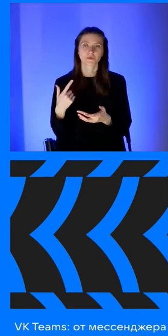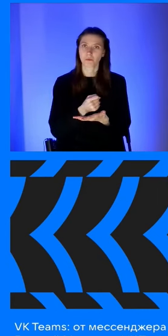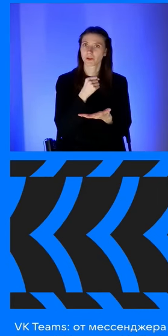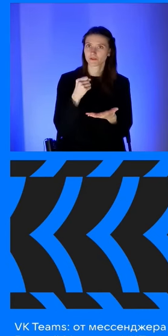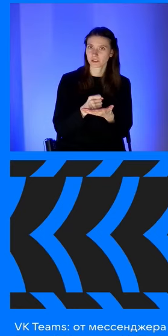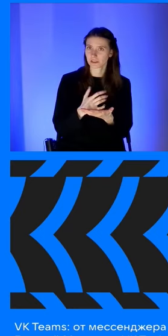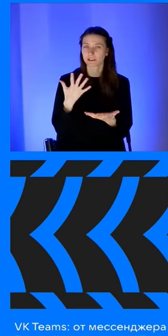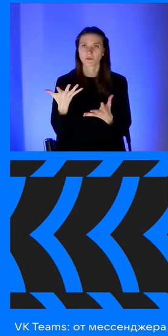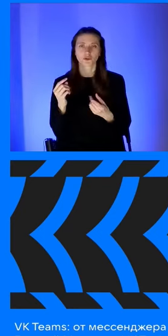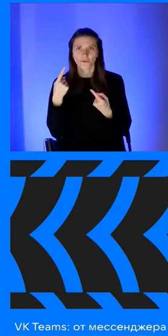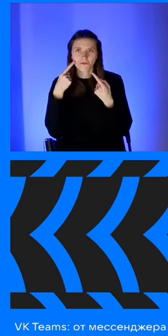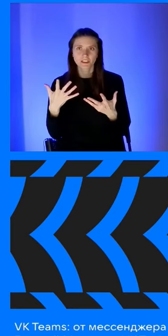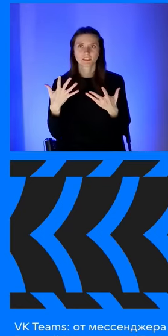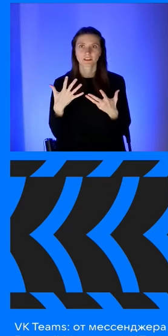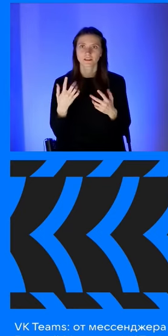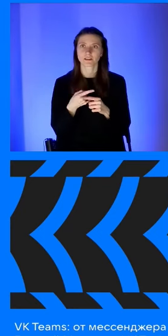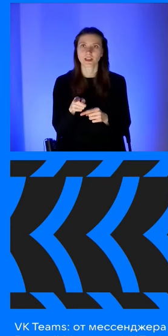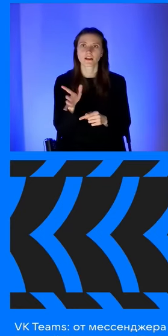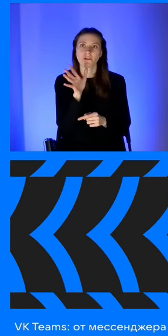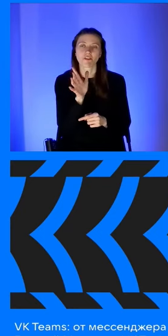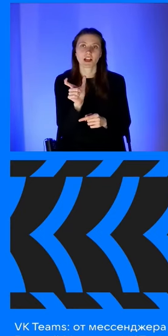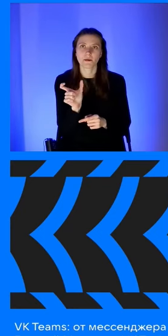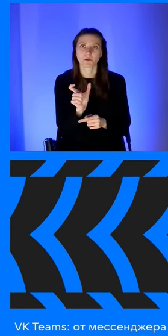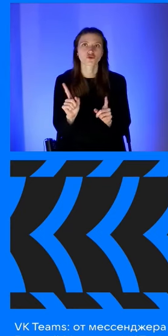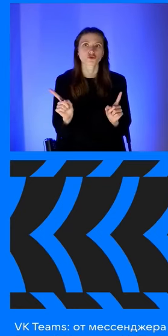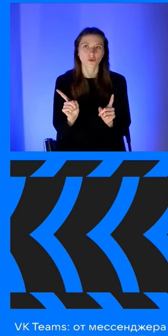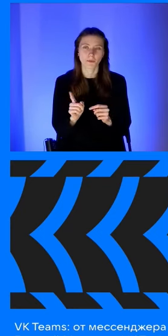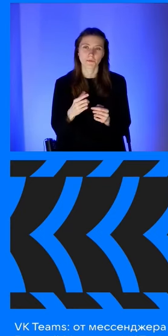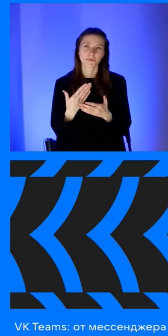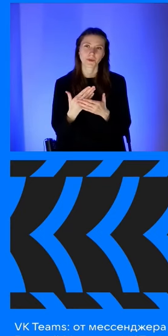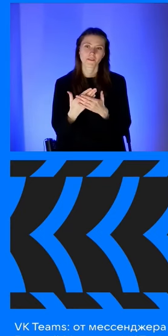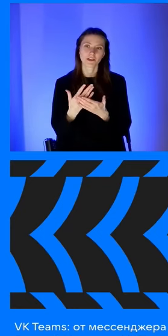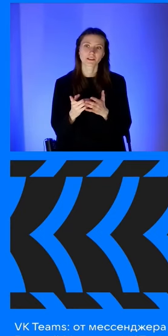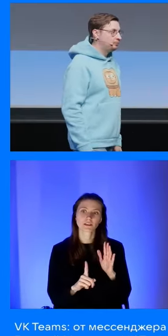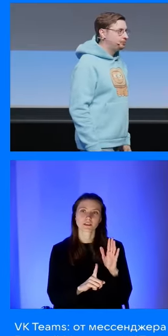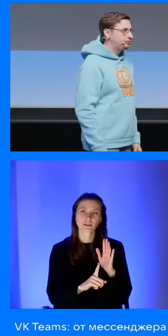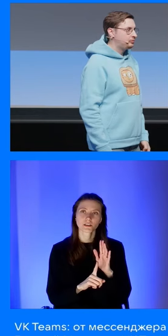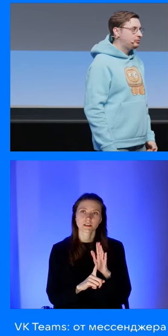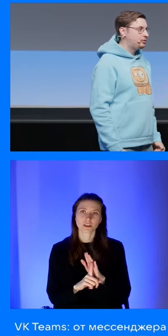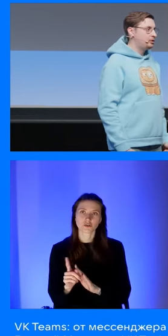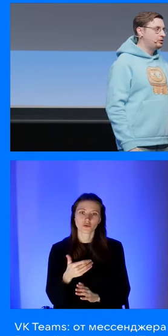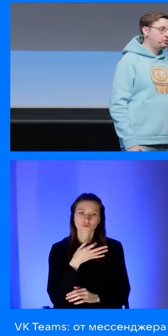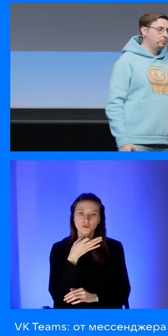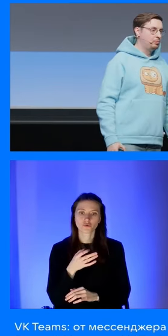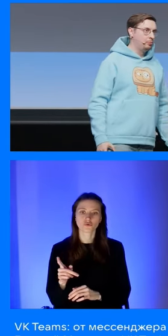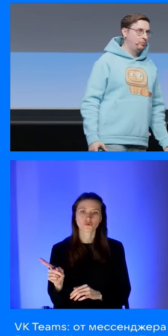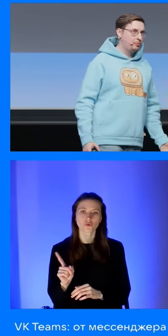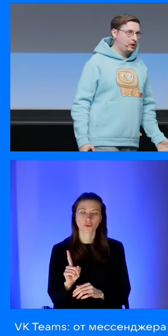время. Ну, наверное, прежде всего то, что